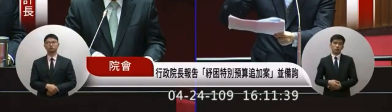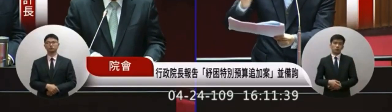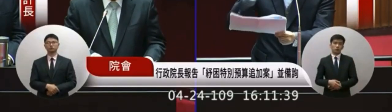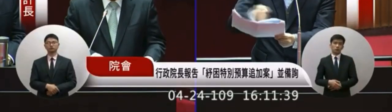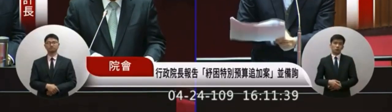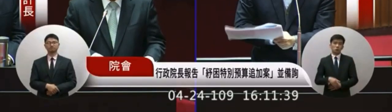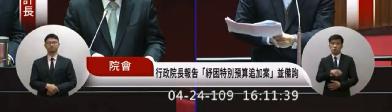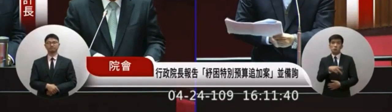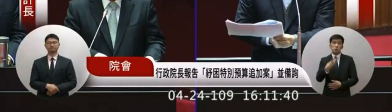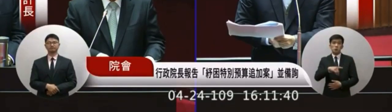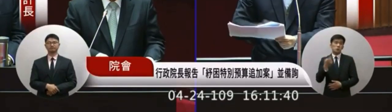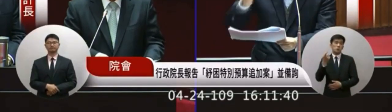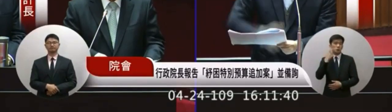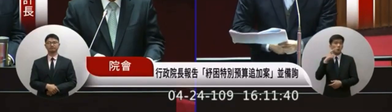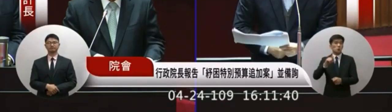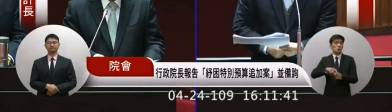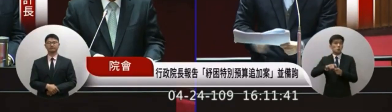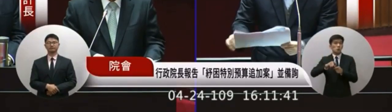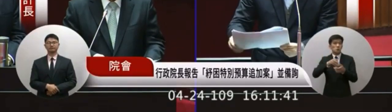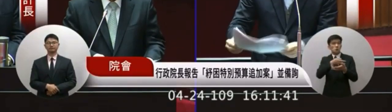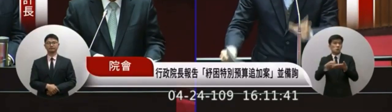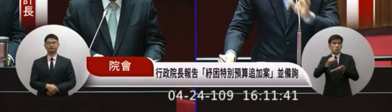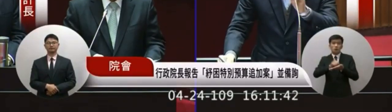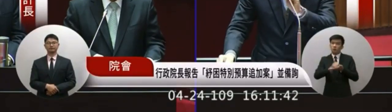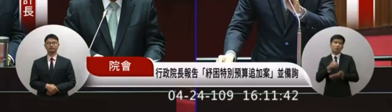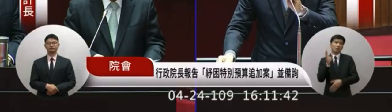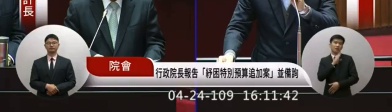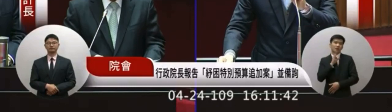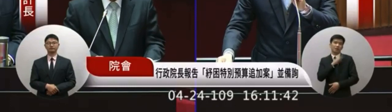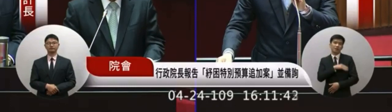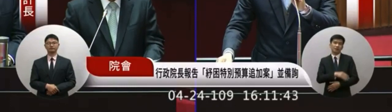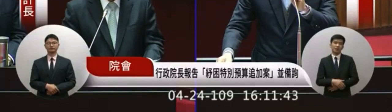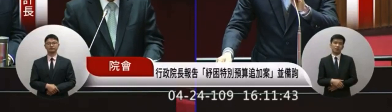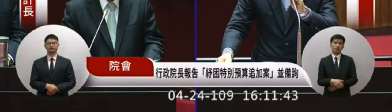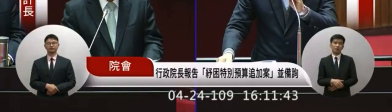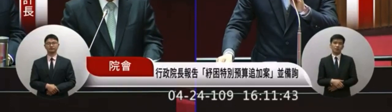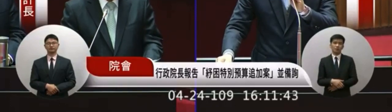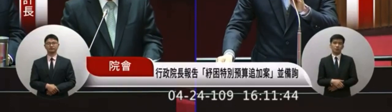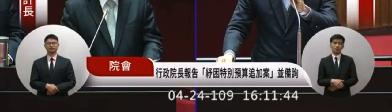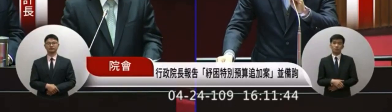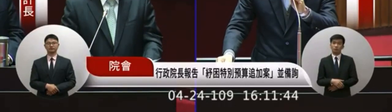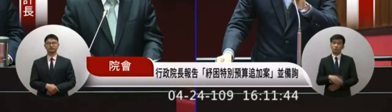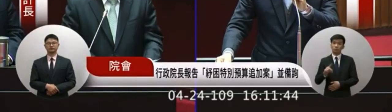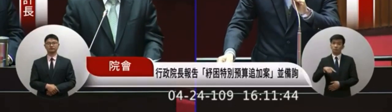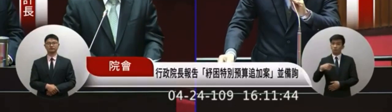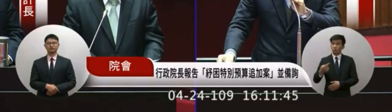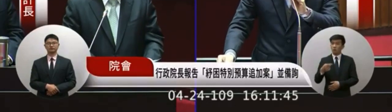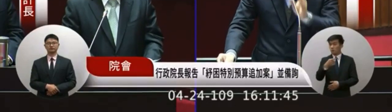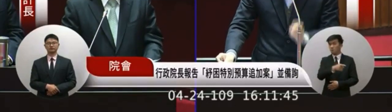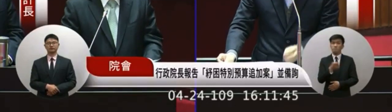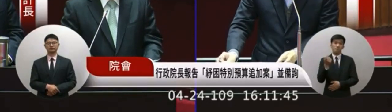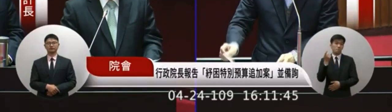要碰轰。这400亿，好，来往下看，主计长要